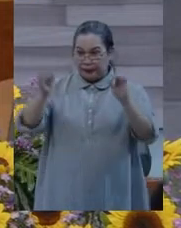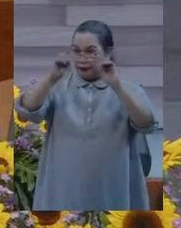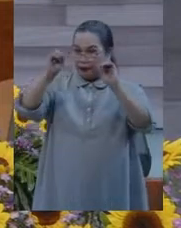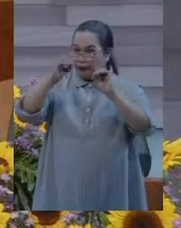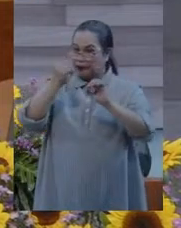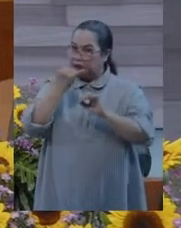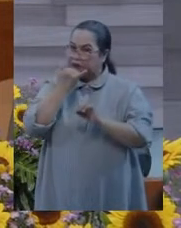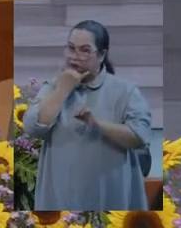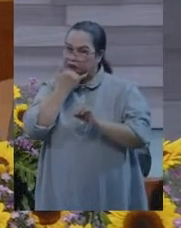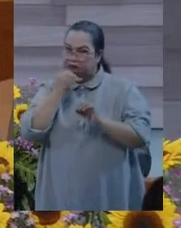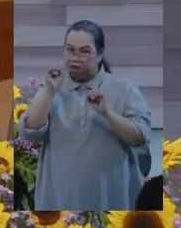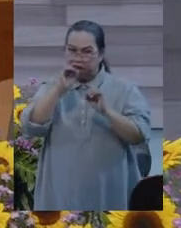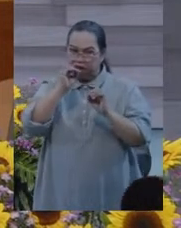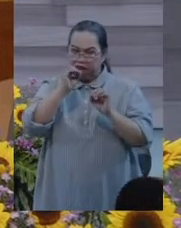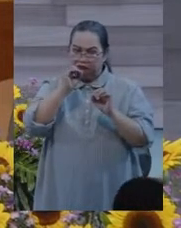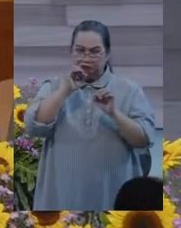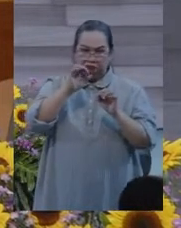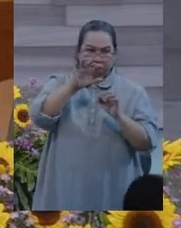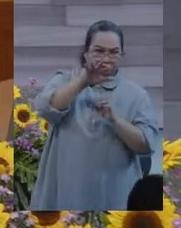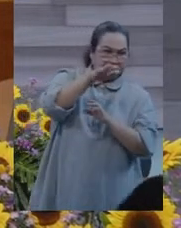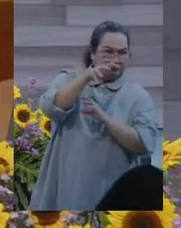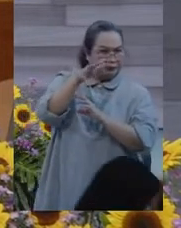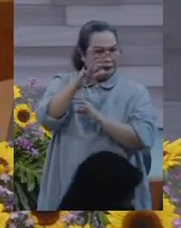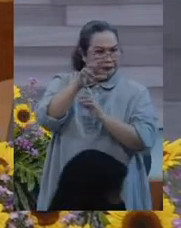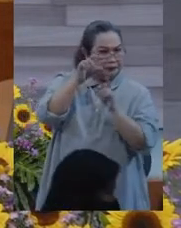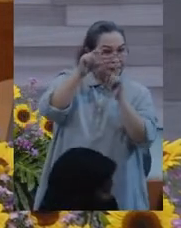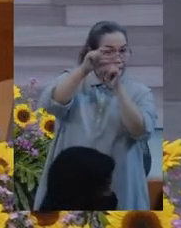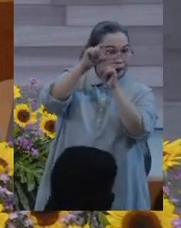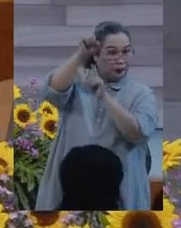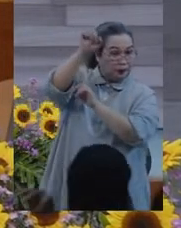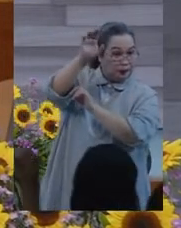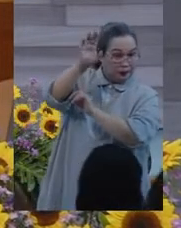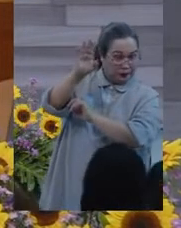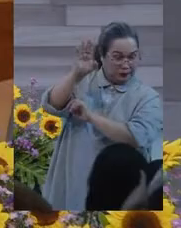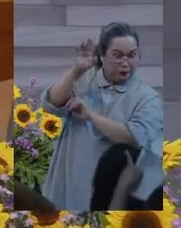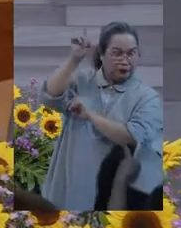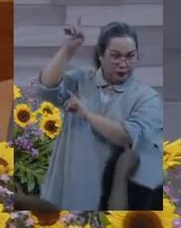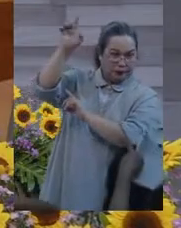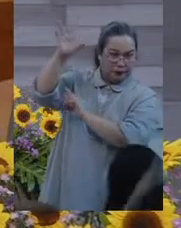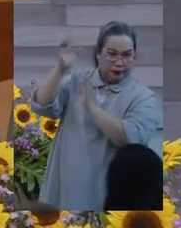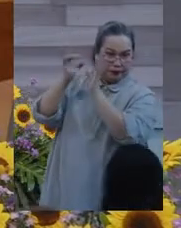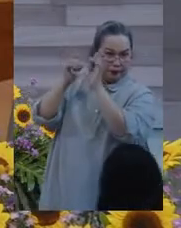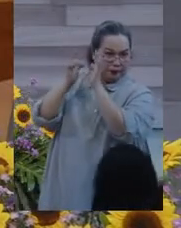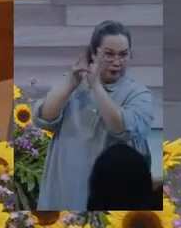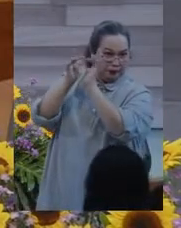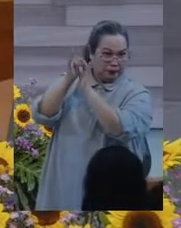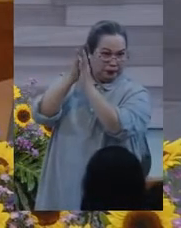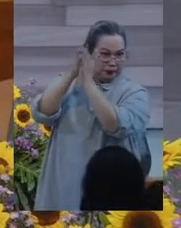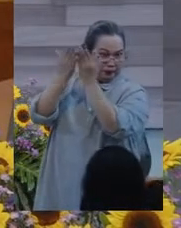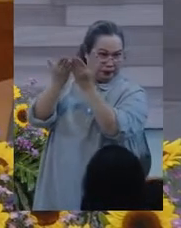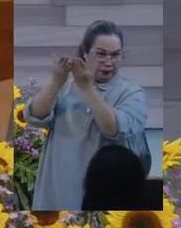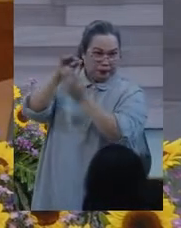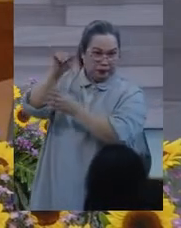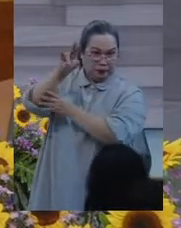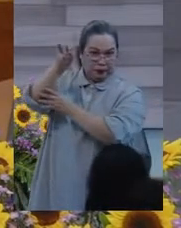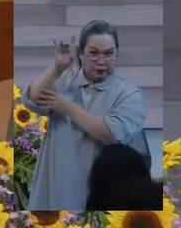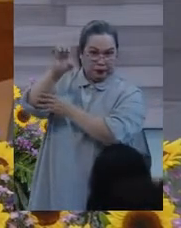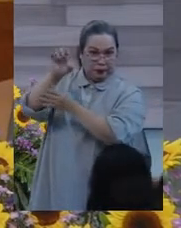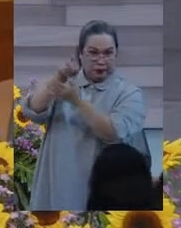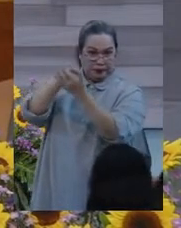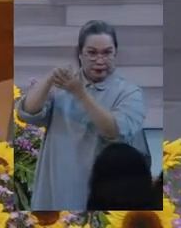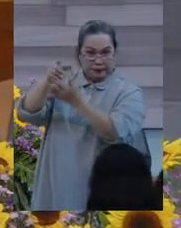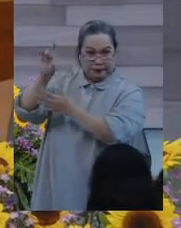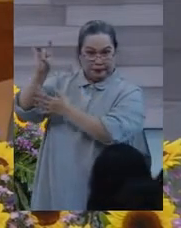walang bahid na salita ng makapangyarihang Diyos. Jude verses